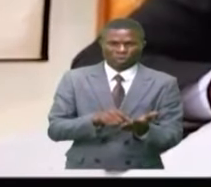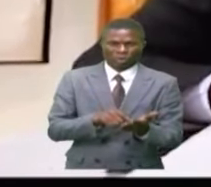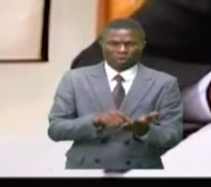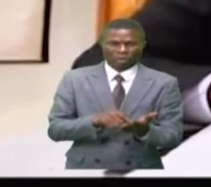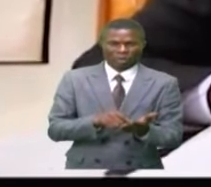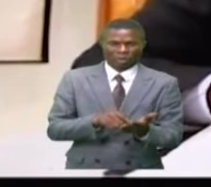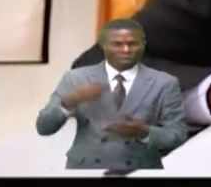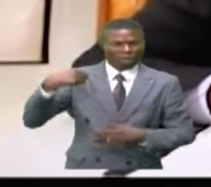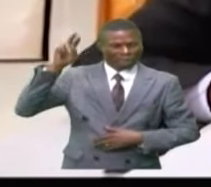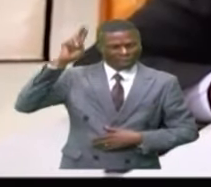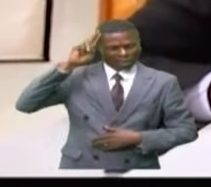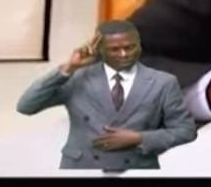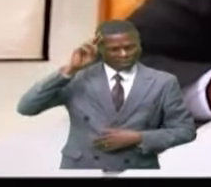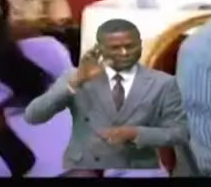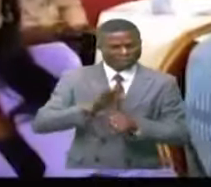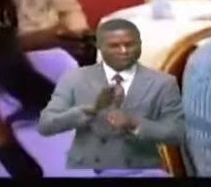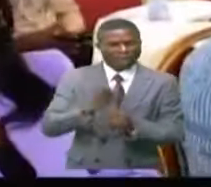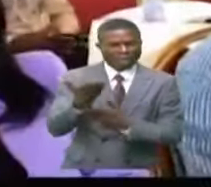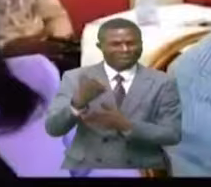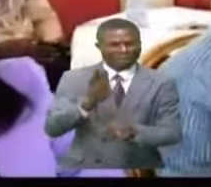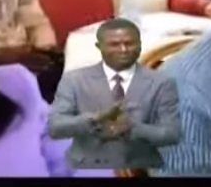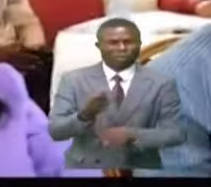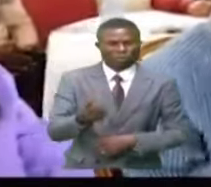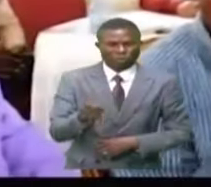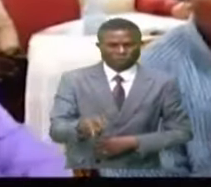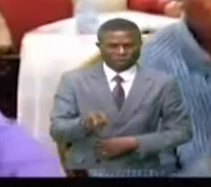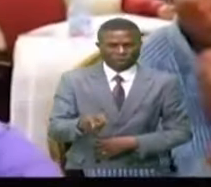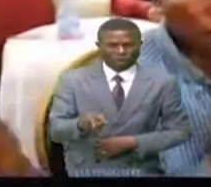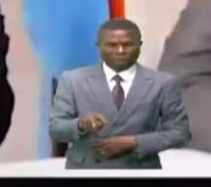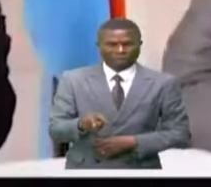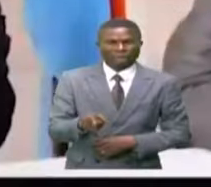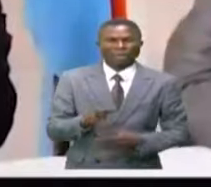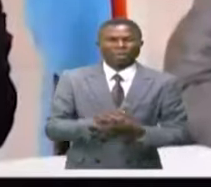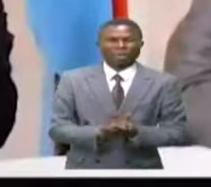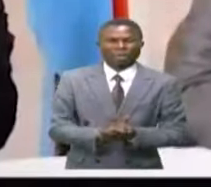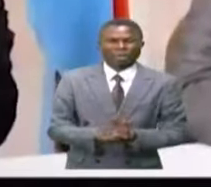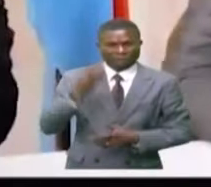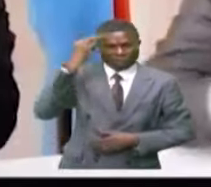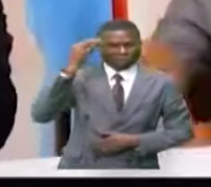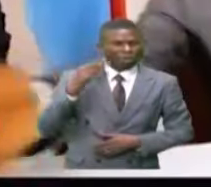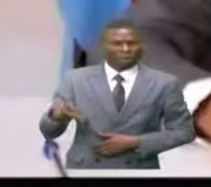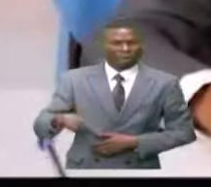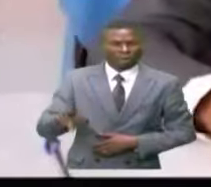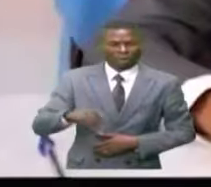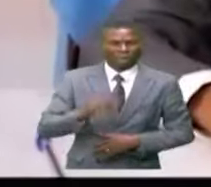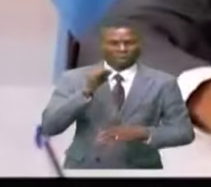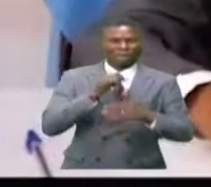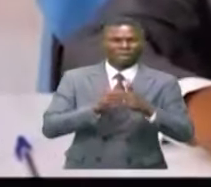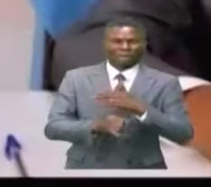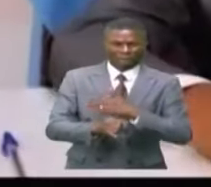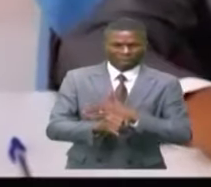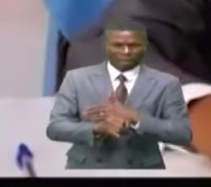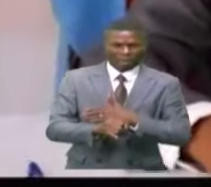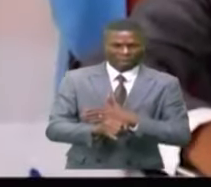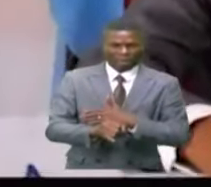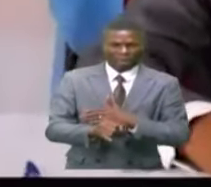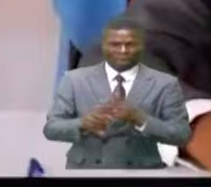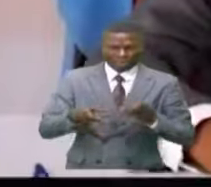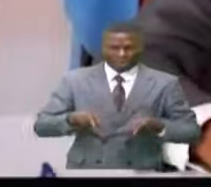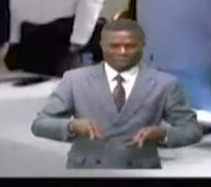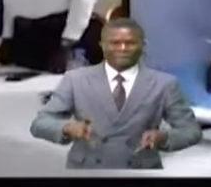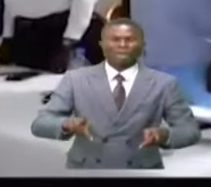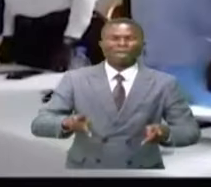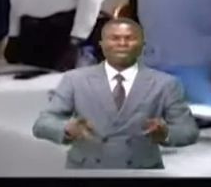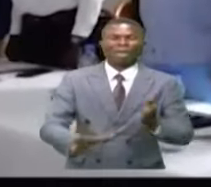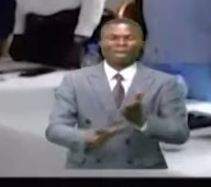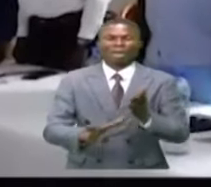appelle énormément de moyens. Dans ce mot d'ouverture des assises, le ministre provincial de l'Intérieur, Assima, l'intérim de la gouverneure de la province